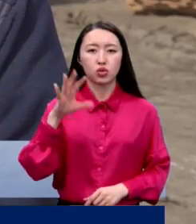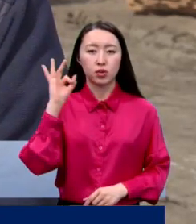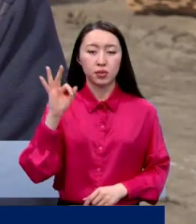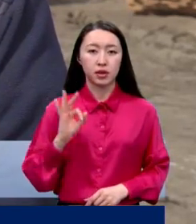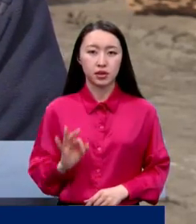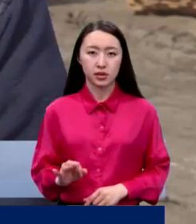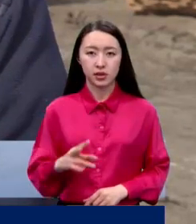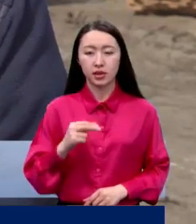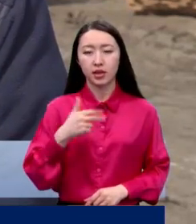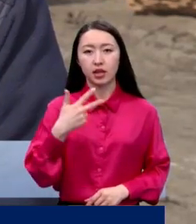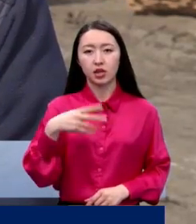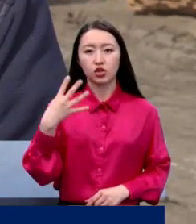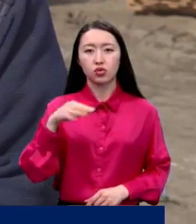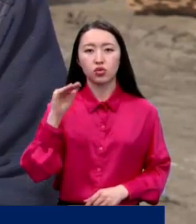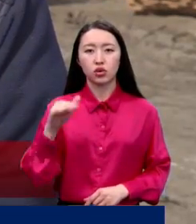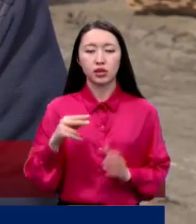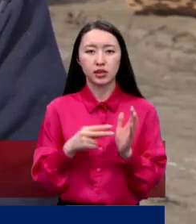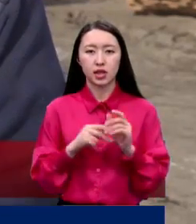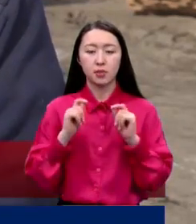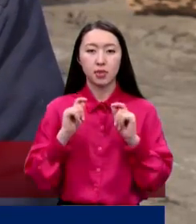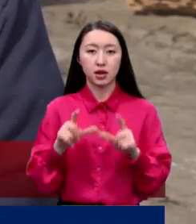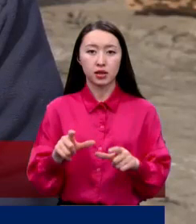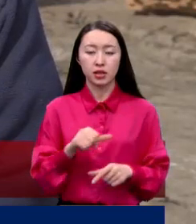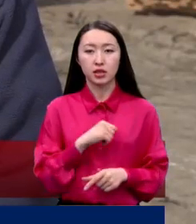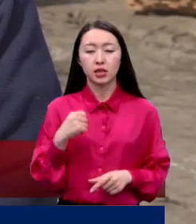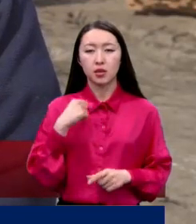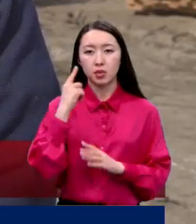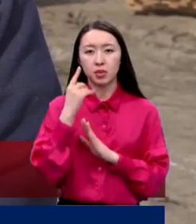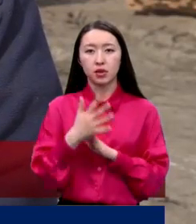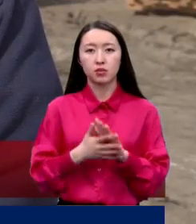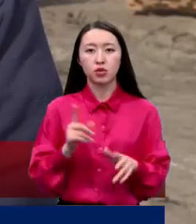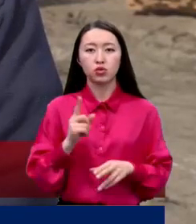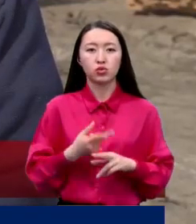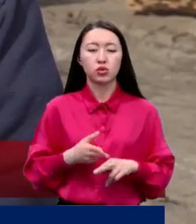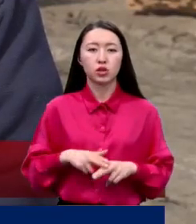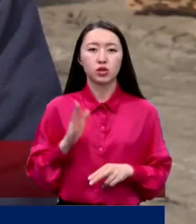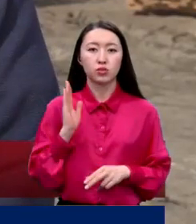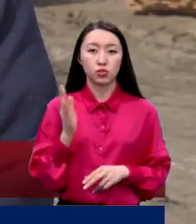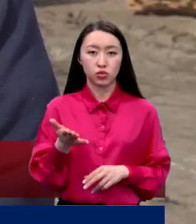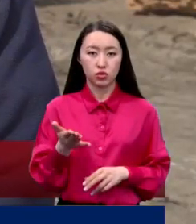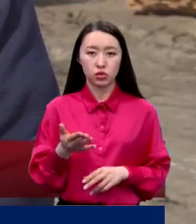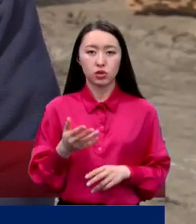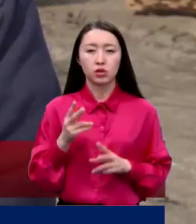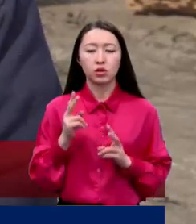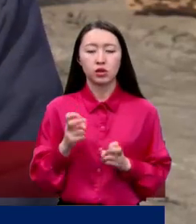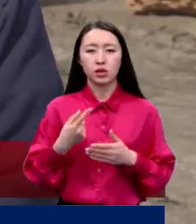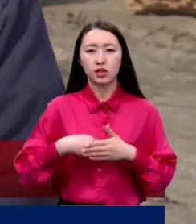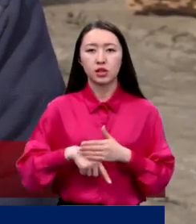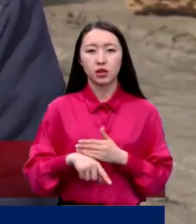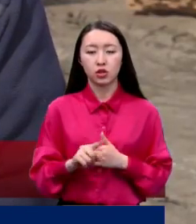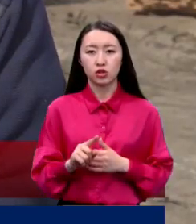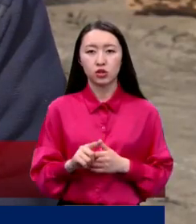30-40%. То есть на 30-40 тысяч цена поднимется. Ну, сами понимаете, что это будет. Это будет, значит,